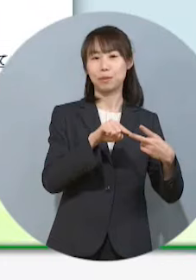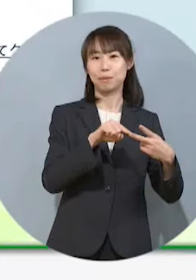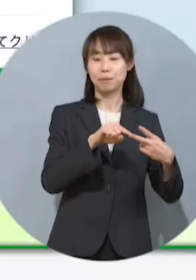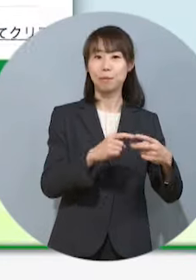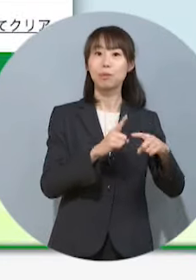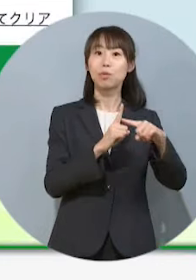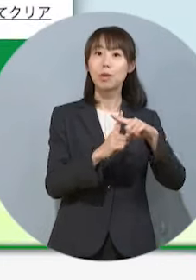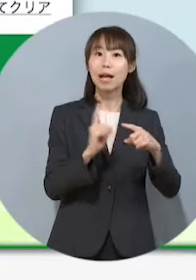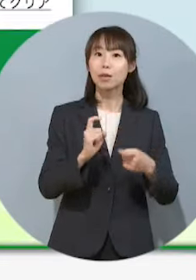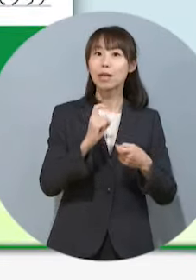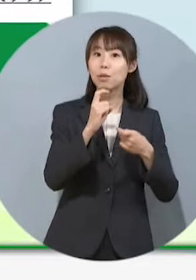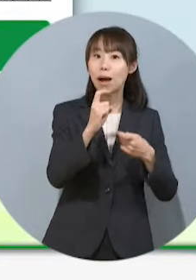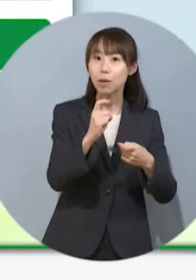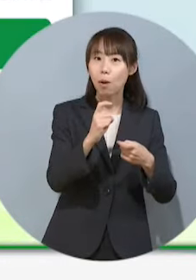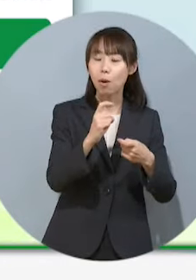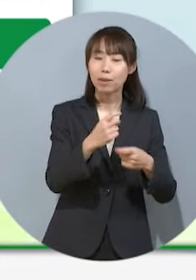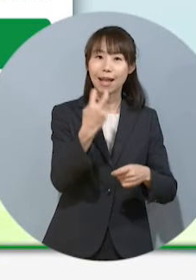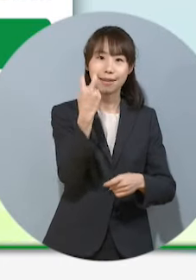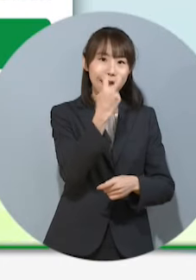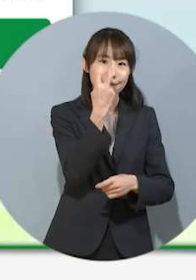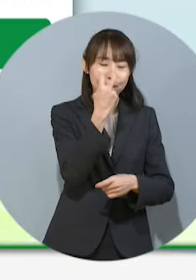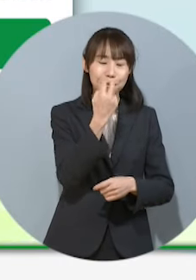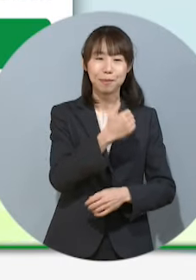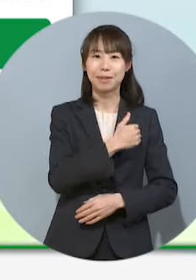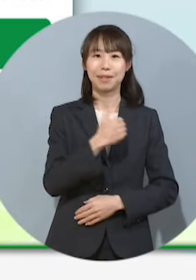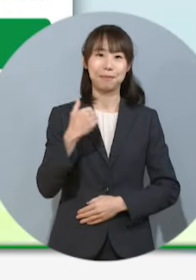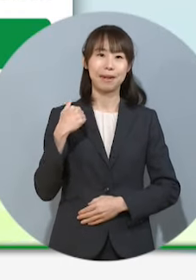力で絞り込み検索ができます。